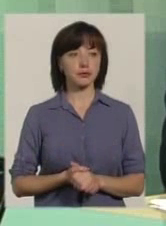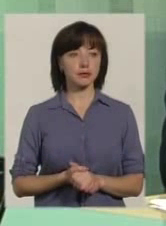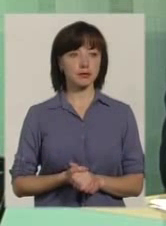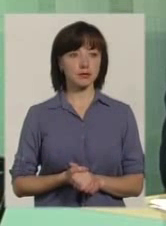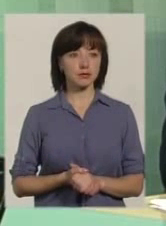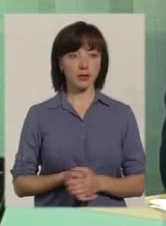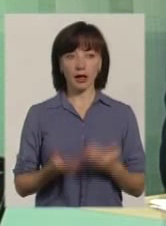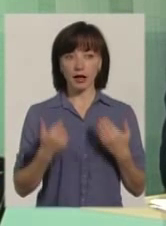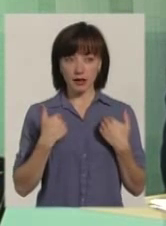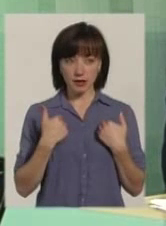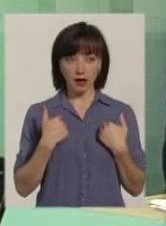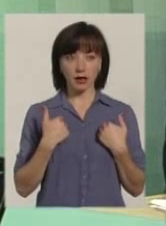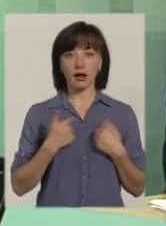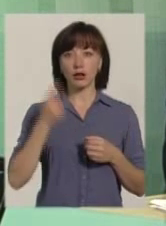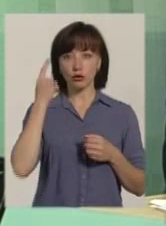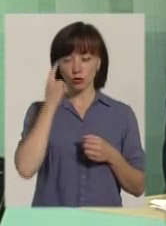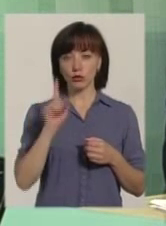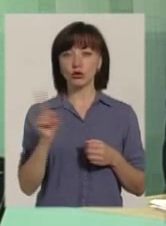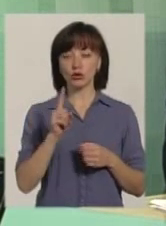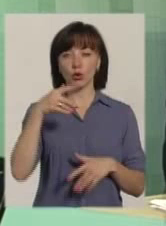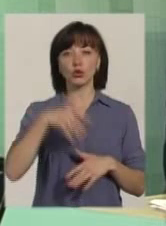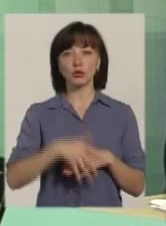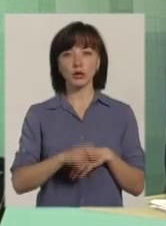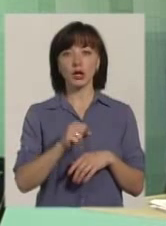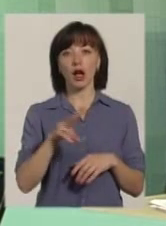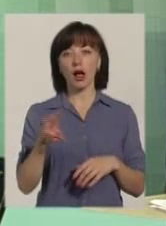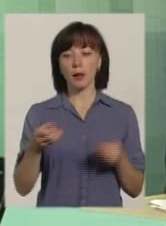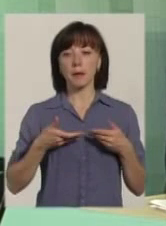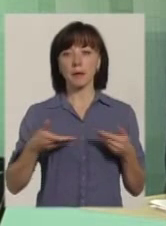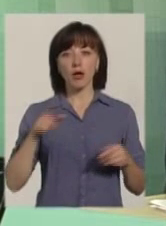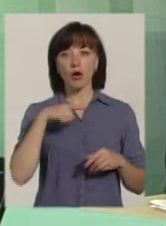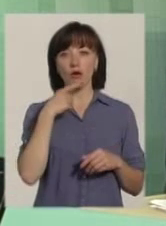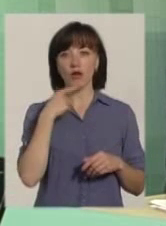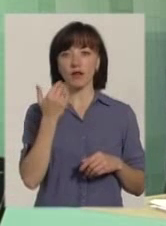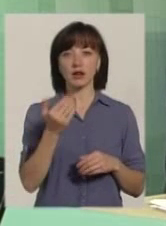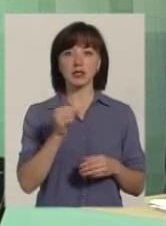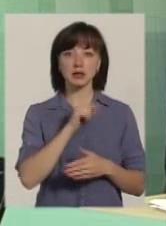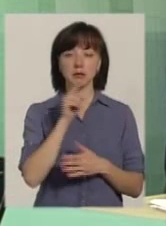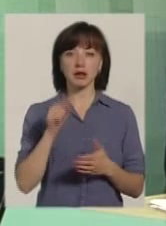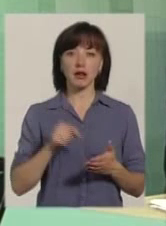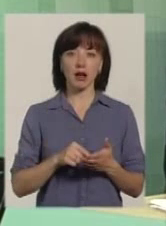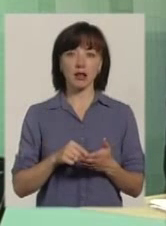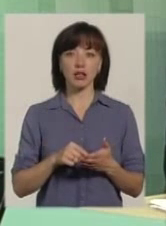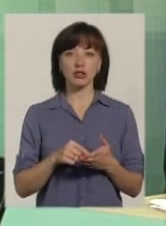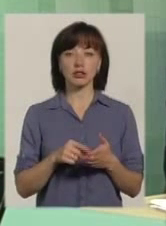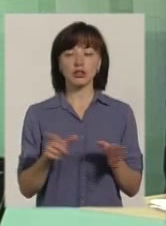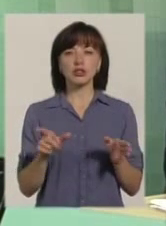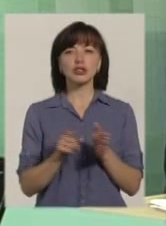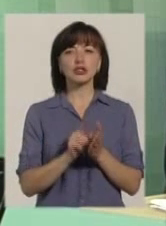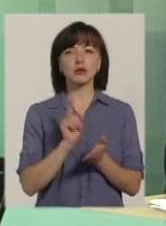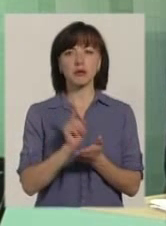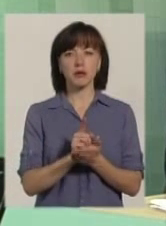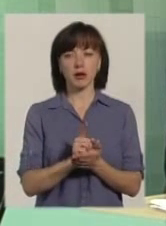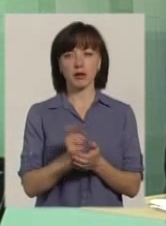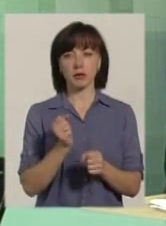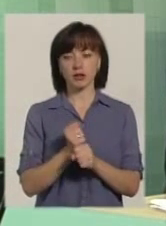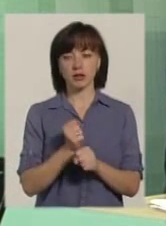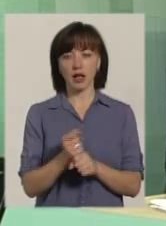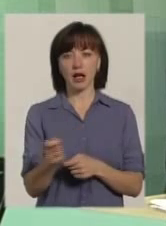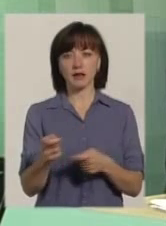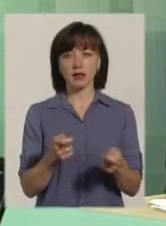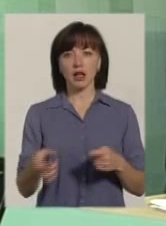Я думаю, що розуміють, але ми говоримо, от ваше запитання, з чим мають мати справу керівники